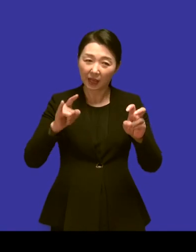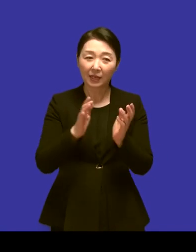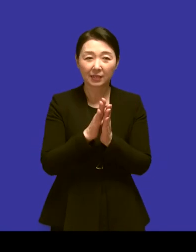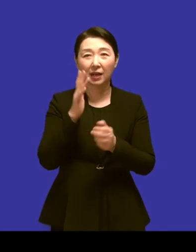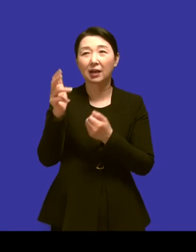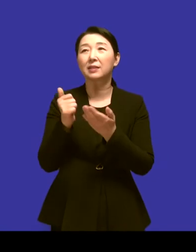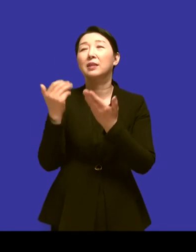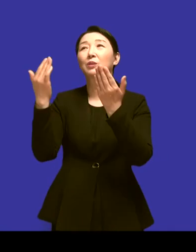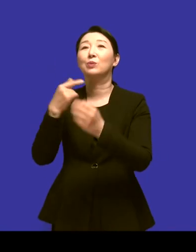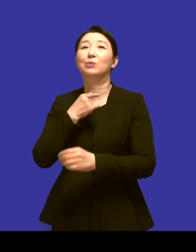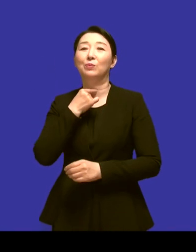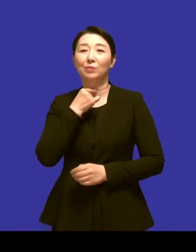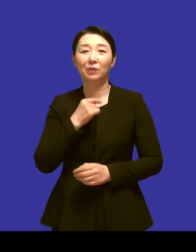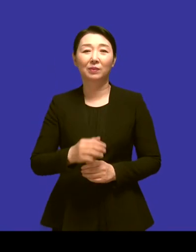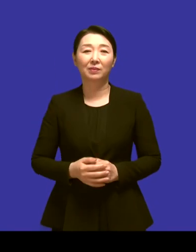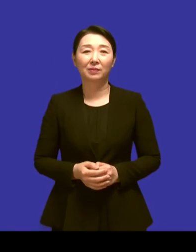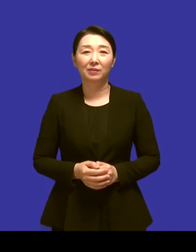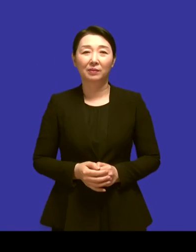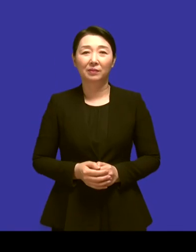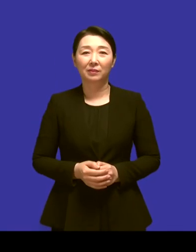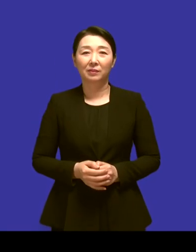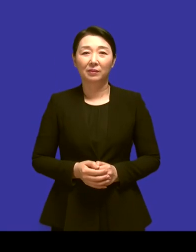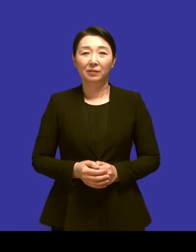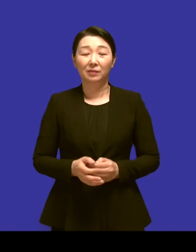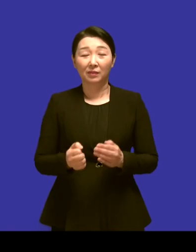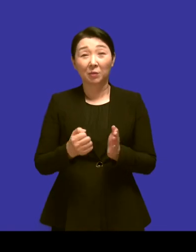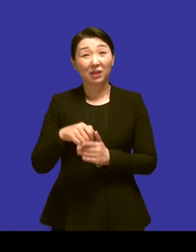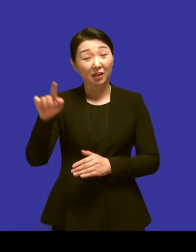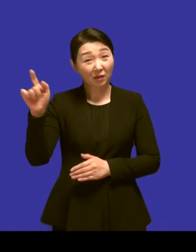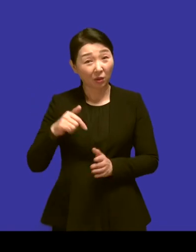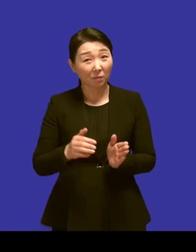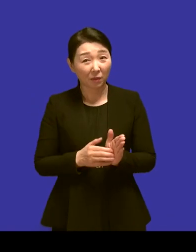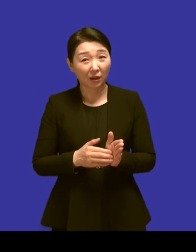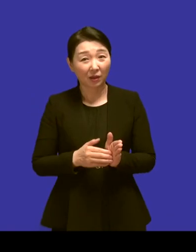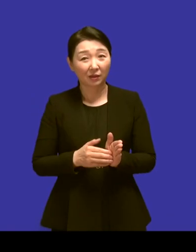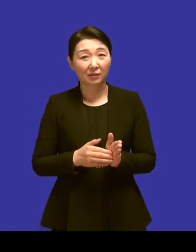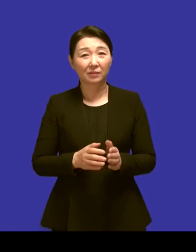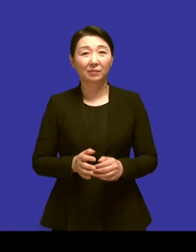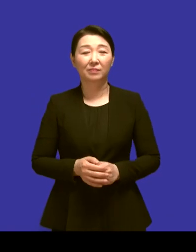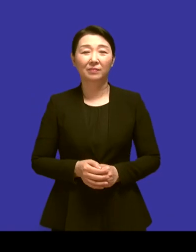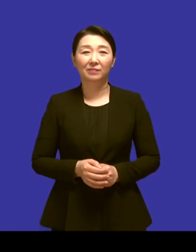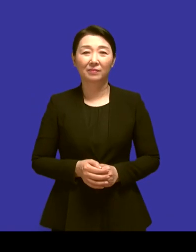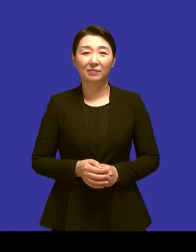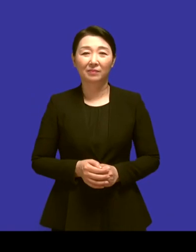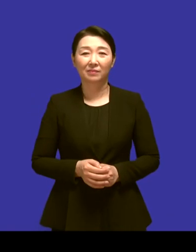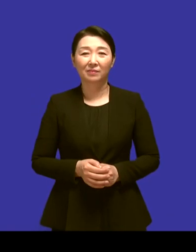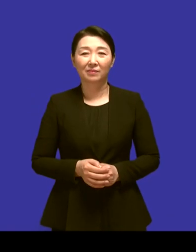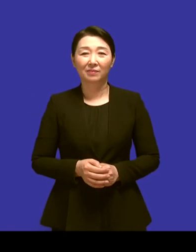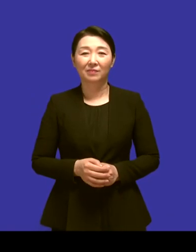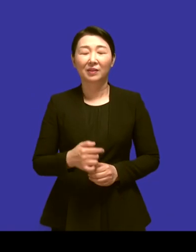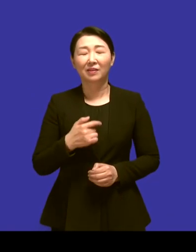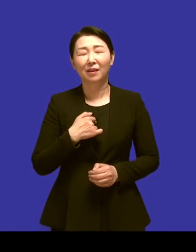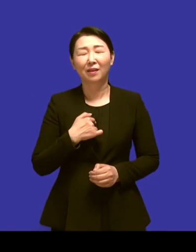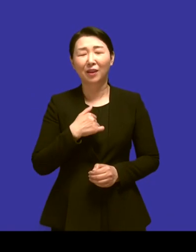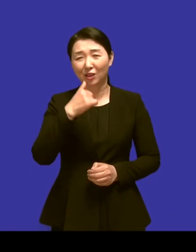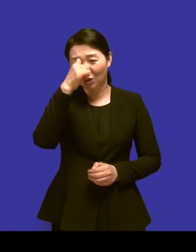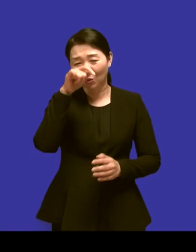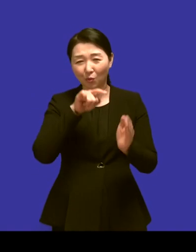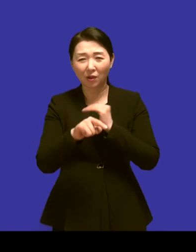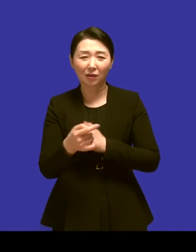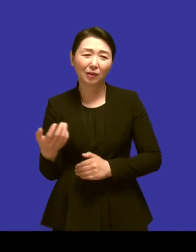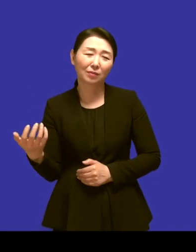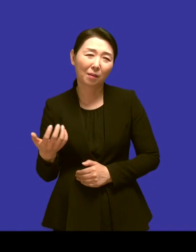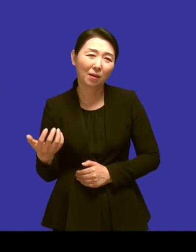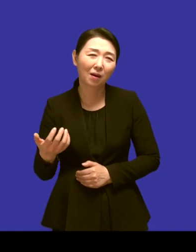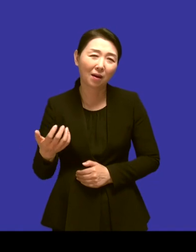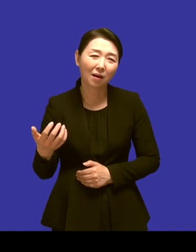하나님께 드리고 싶었어서 야. 그래서 뭔가 그렇게 갔다 왔었는데 거기에서 제가 안 아팠던 날이 거의 없었던 것 같아요. 계속